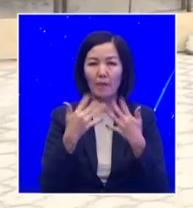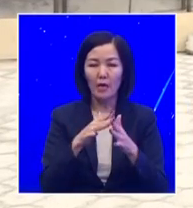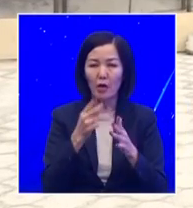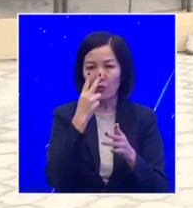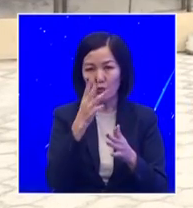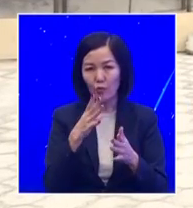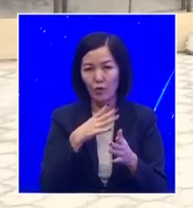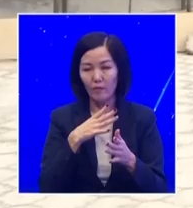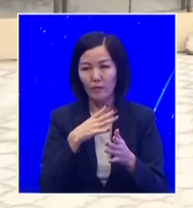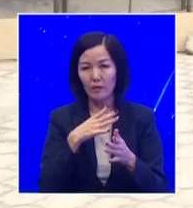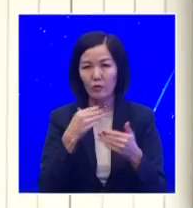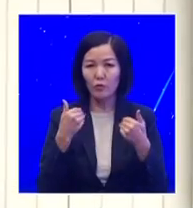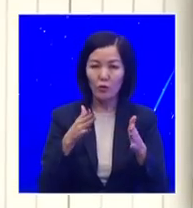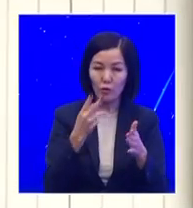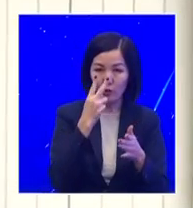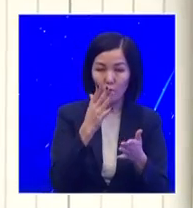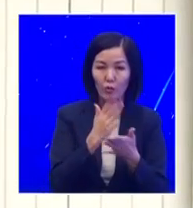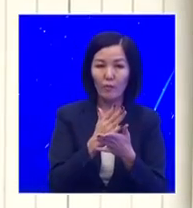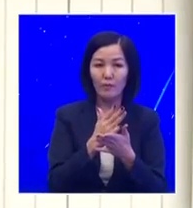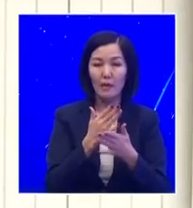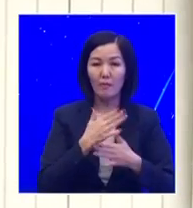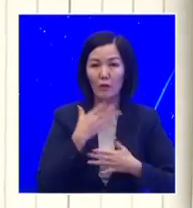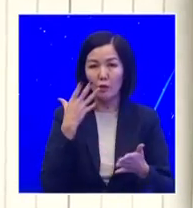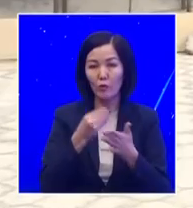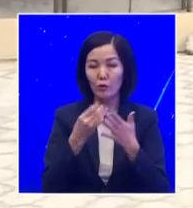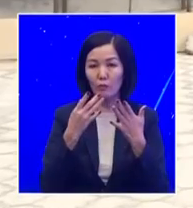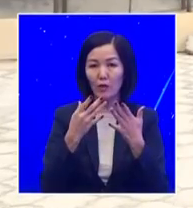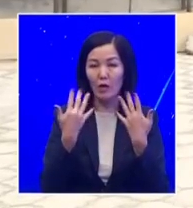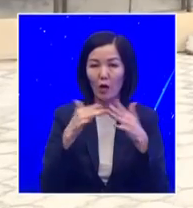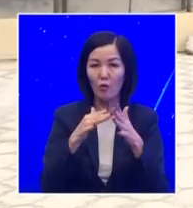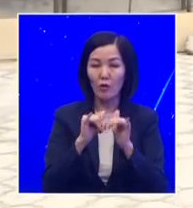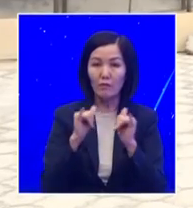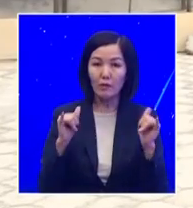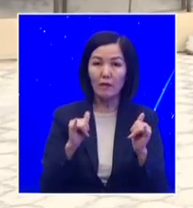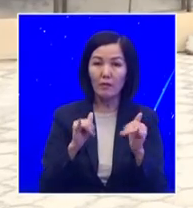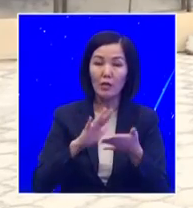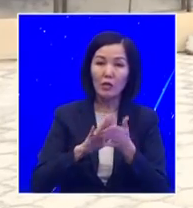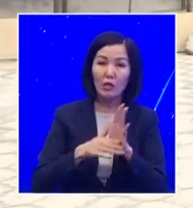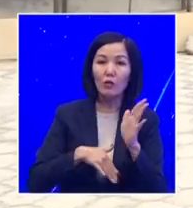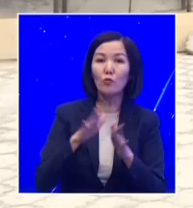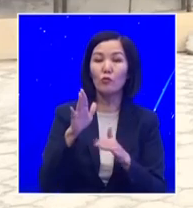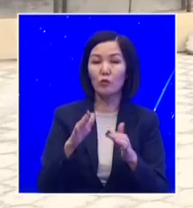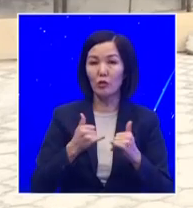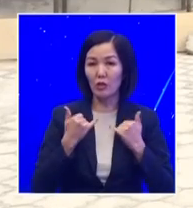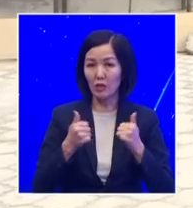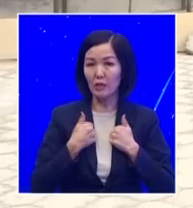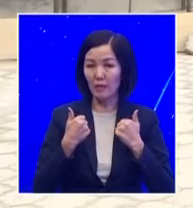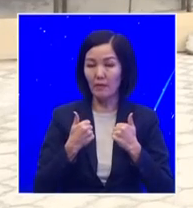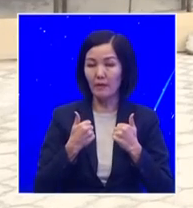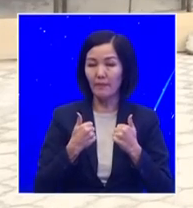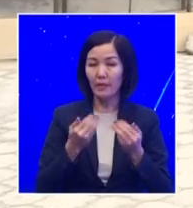көреміз, әр ауылдың түлектерін көреміз. Сол жақ мен де ауылымның несі болғанын көремін гүлденгенін. Мынау қазіргі жағдайда енді